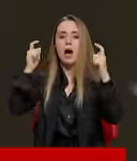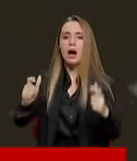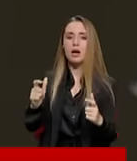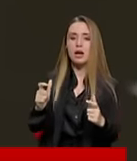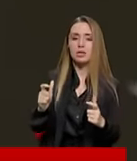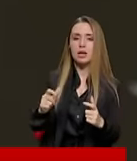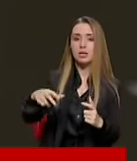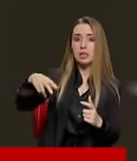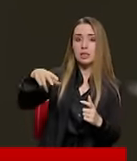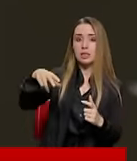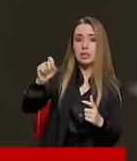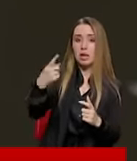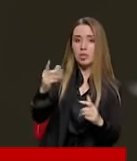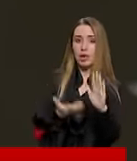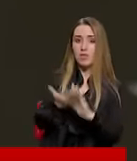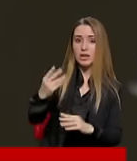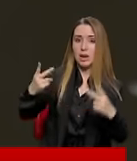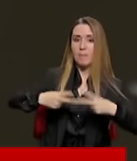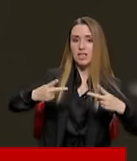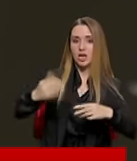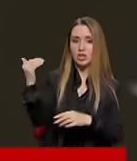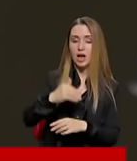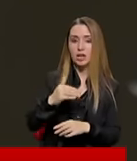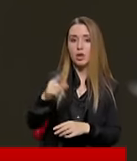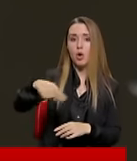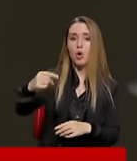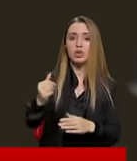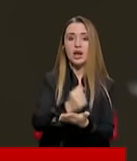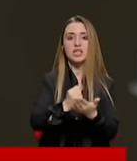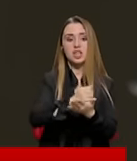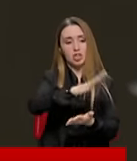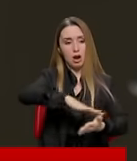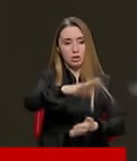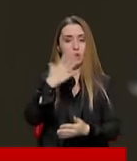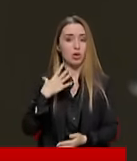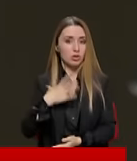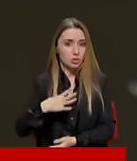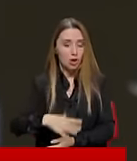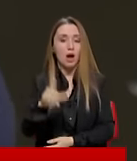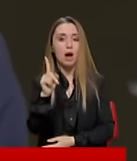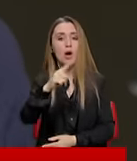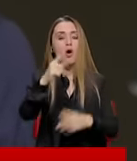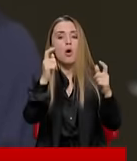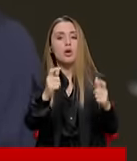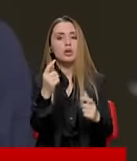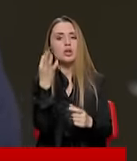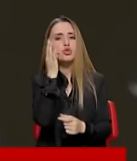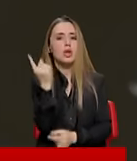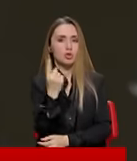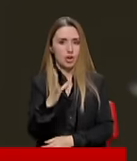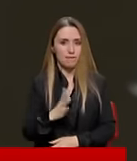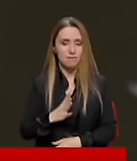aktif 80.000 üzerinde mesaj geldi çoğunluğu yeşil alan istiyor Eee ama orada şöyle bir durum